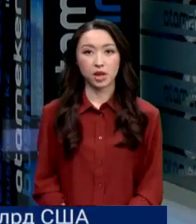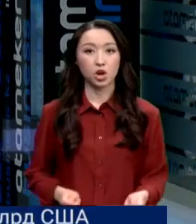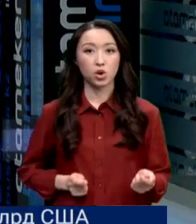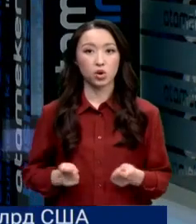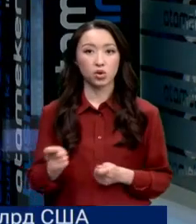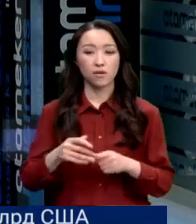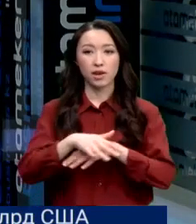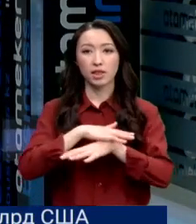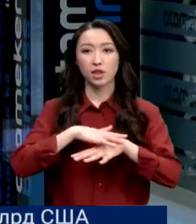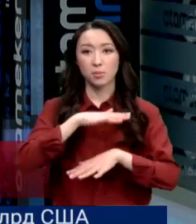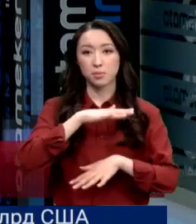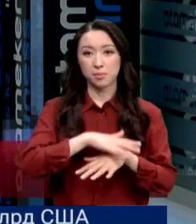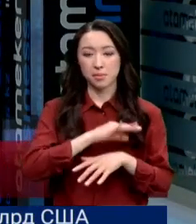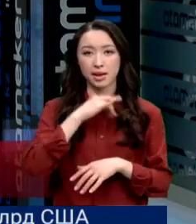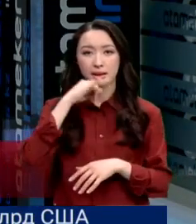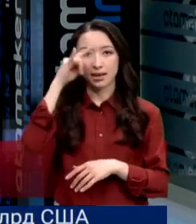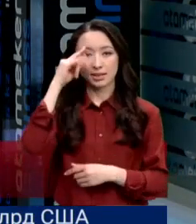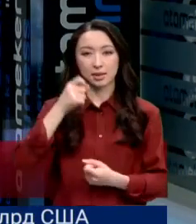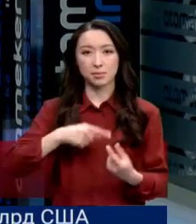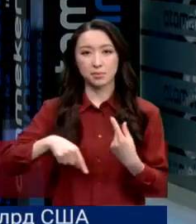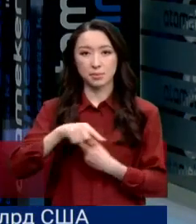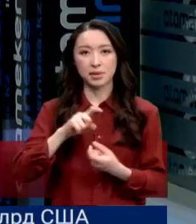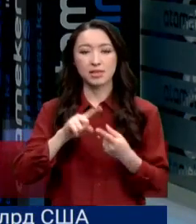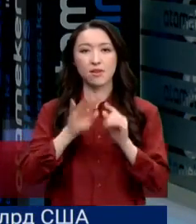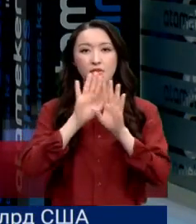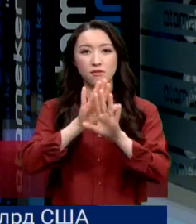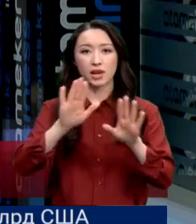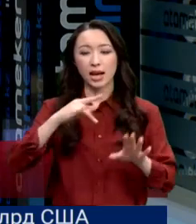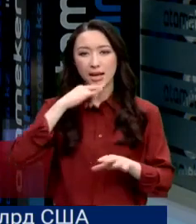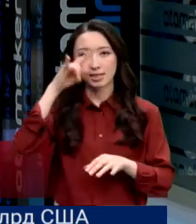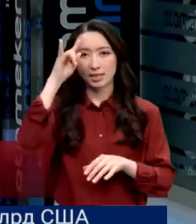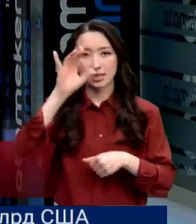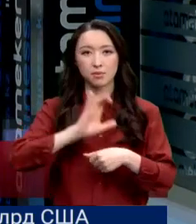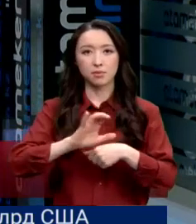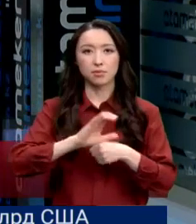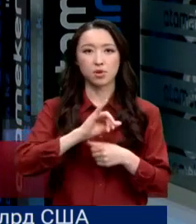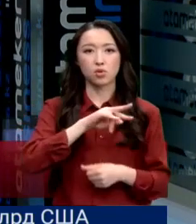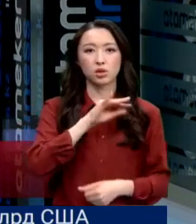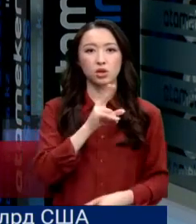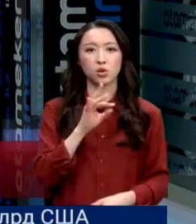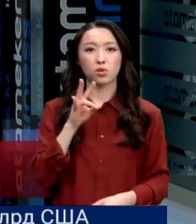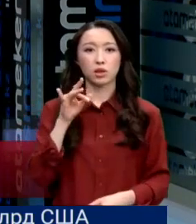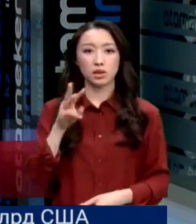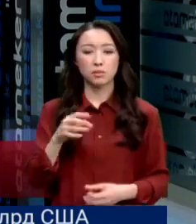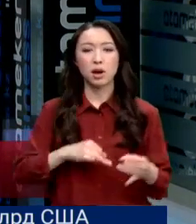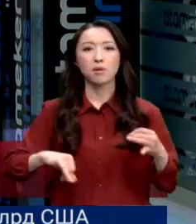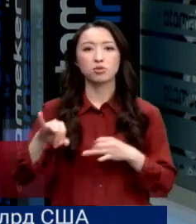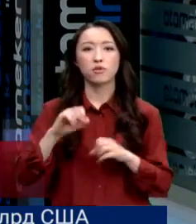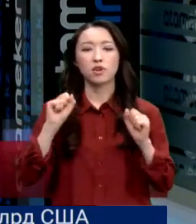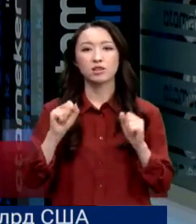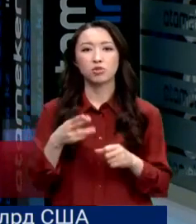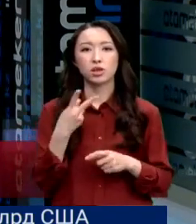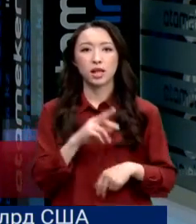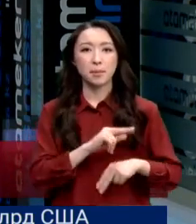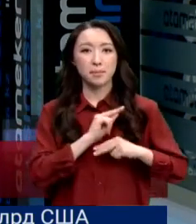Руководство Халык-Банк и отечественные предприниматели в рамках выставки казахстанских производителей «Ултыконэм» обсудили возможности для партнерства